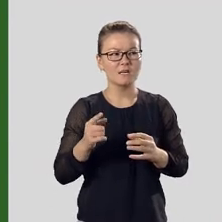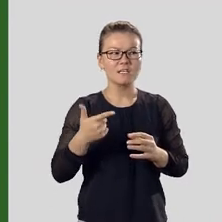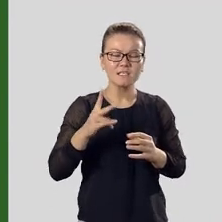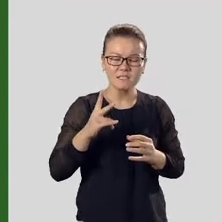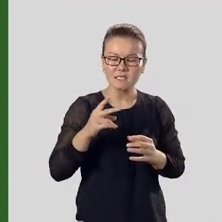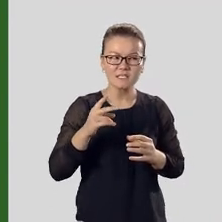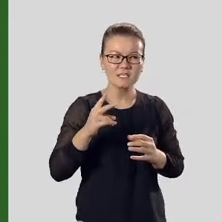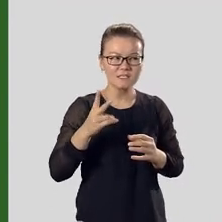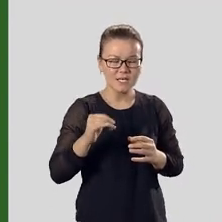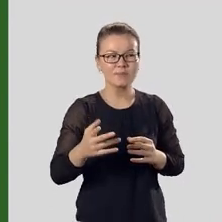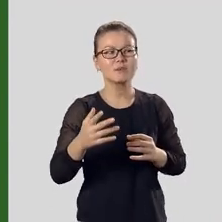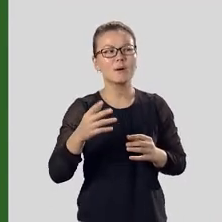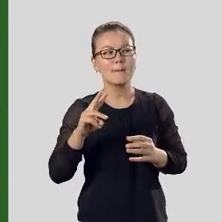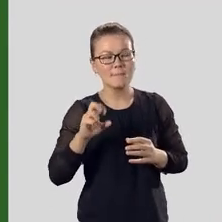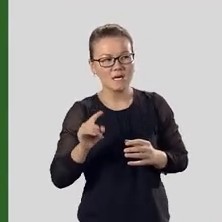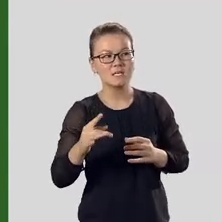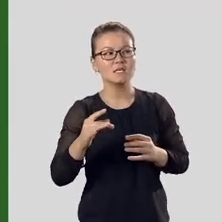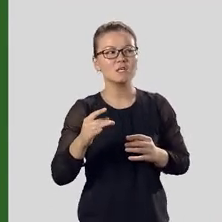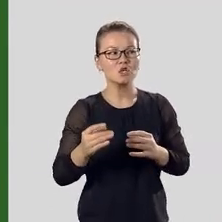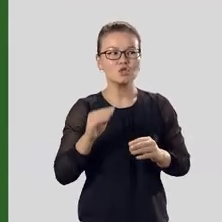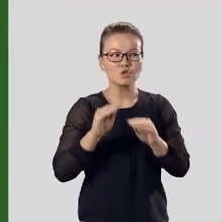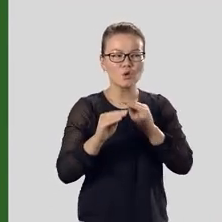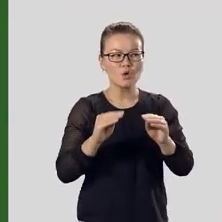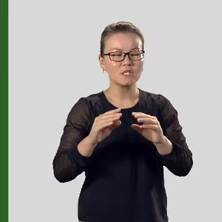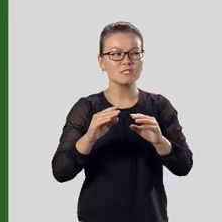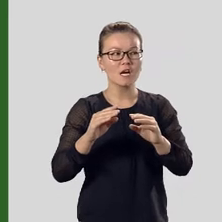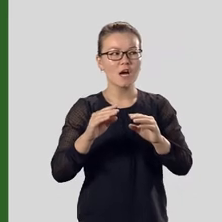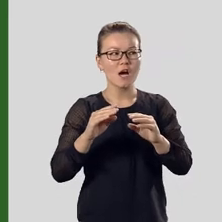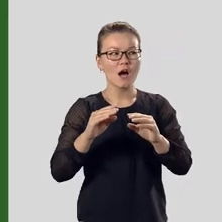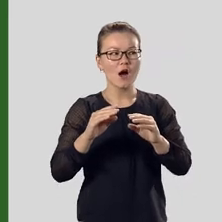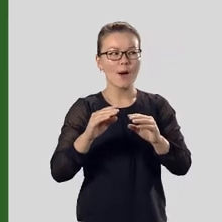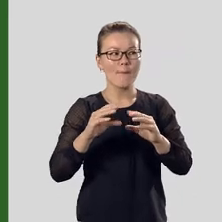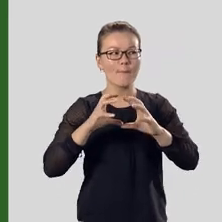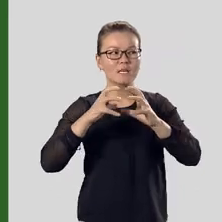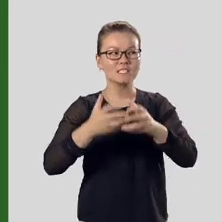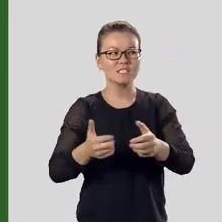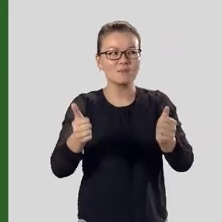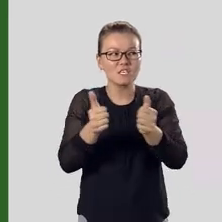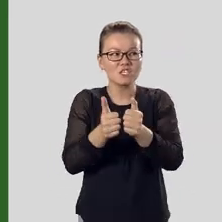магния, железа и никеля – строились планеты, ближайшие к Солнцу.